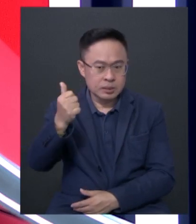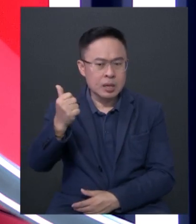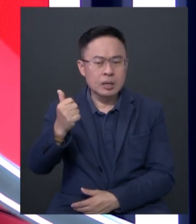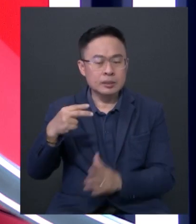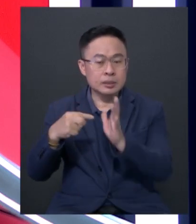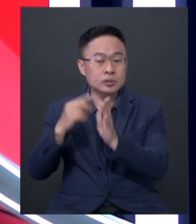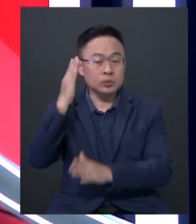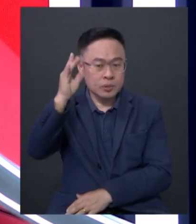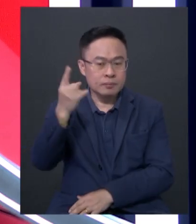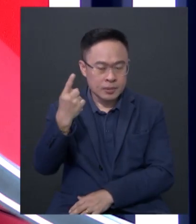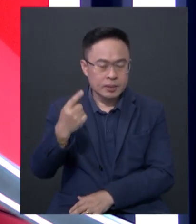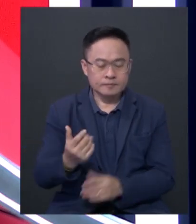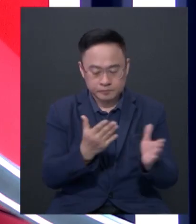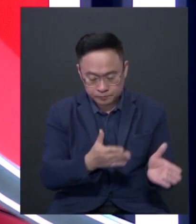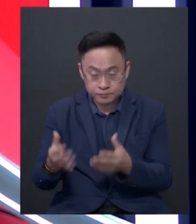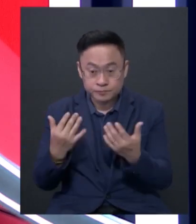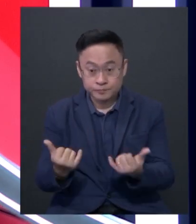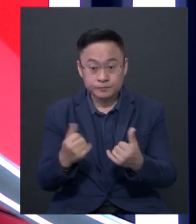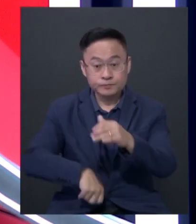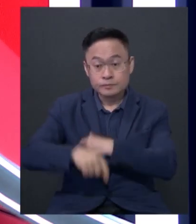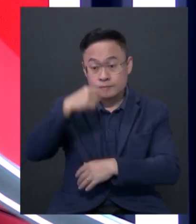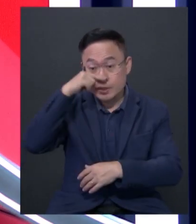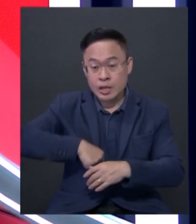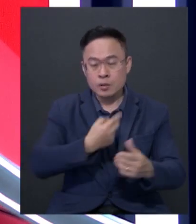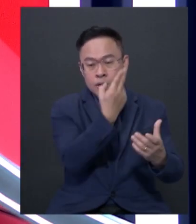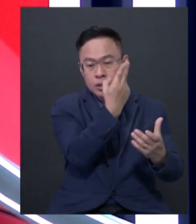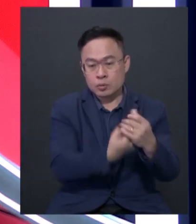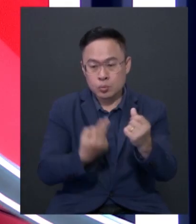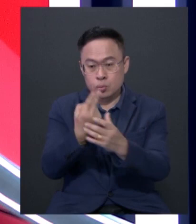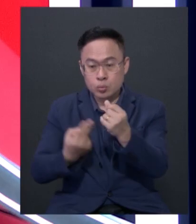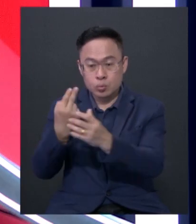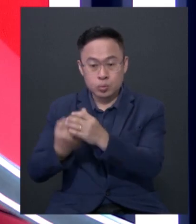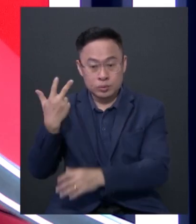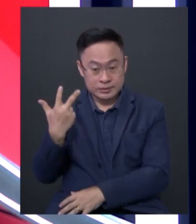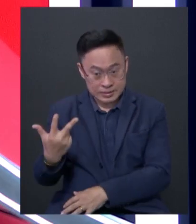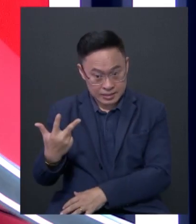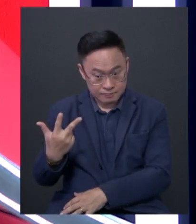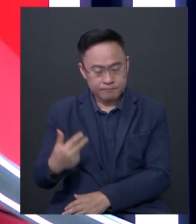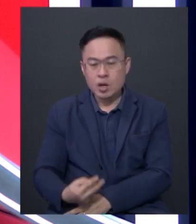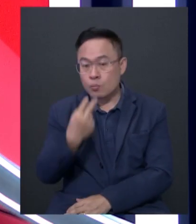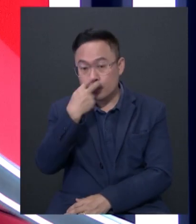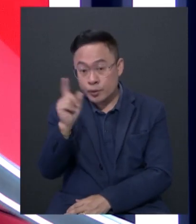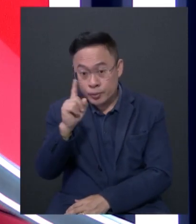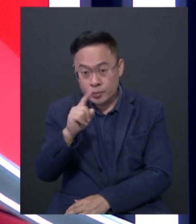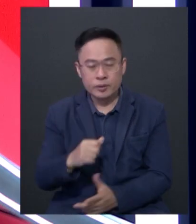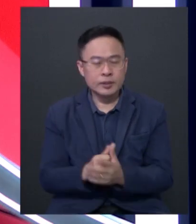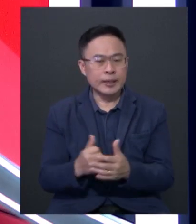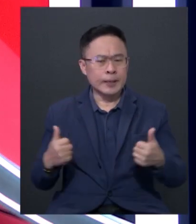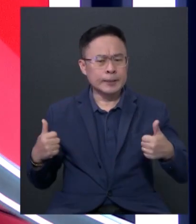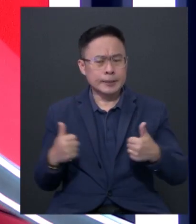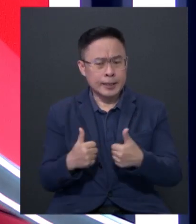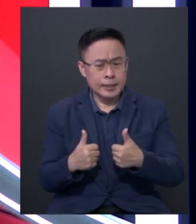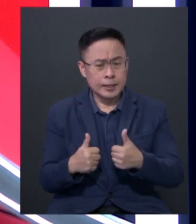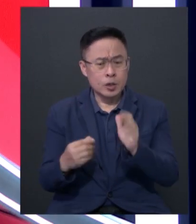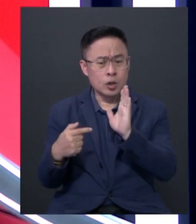ส่วนวันนี้นะคะการแข่งขันฟุตบอลไทยลีกยังมีแข่งขันกันอีก3คู่ด้วยกันนะคะโดยคู่ที่หลายๆคนน่าจะจับตามองก็คือการเจอกันของ BG